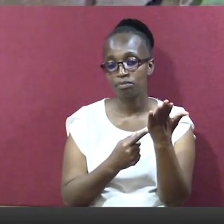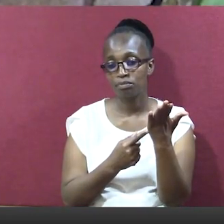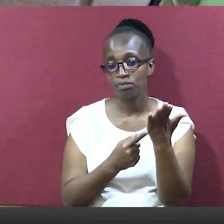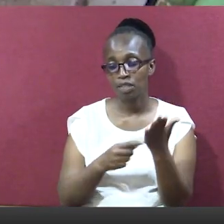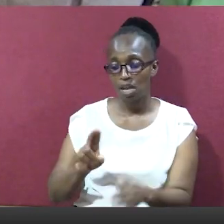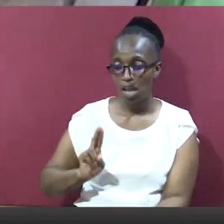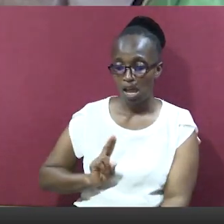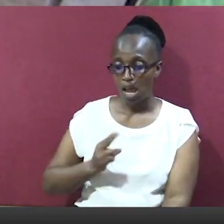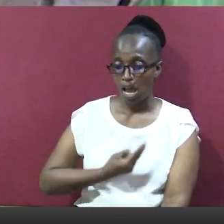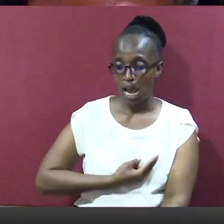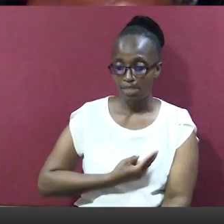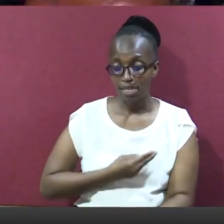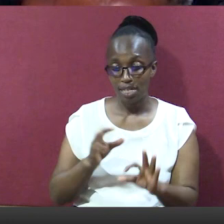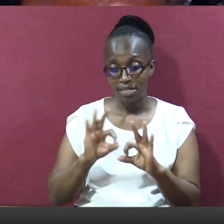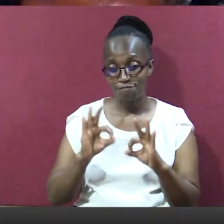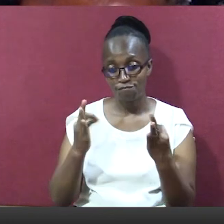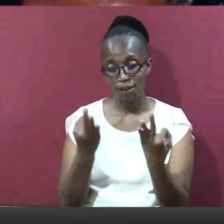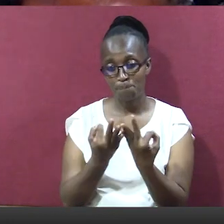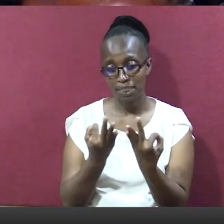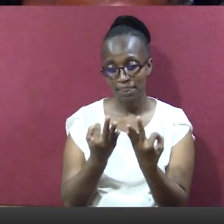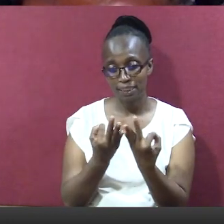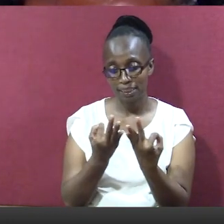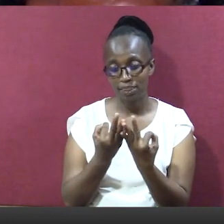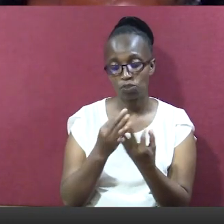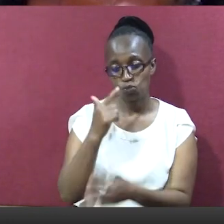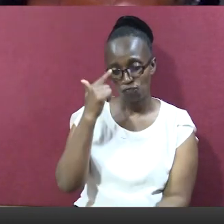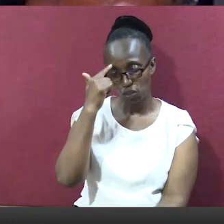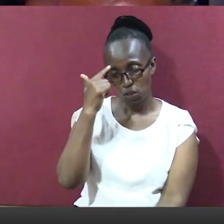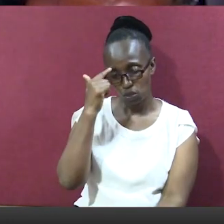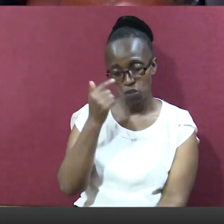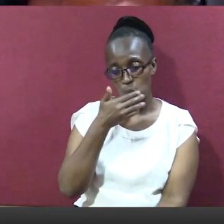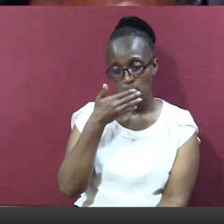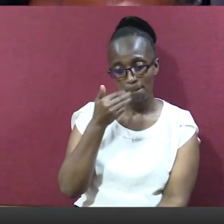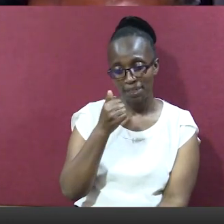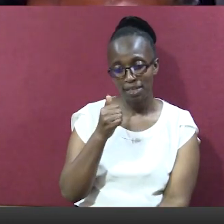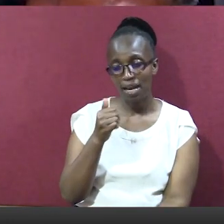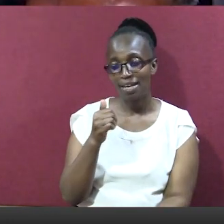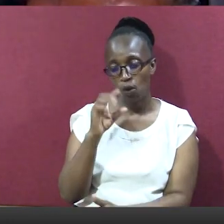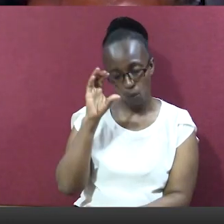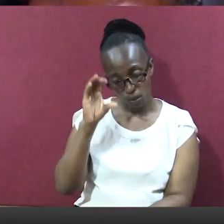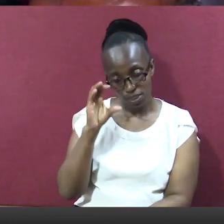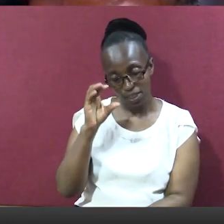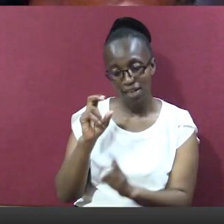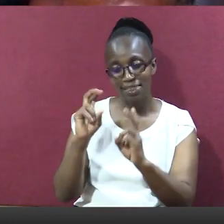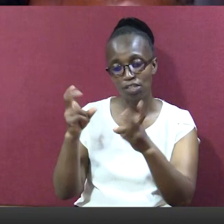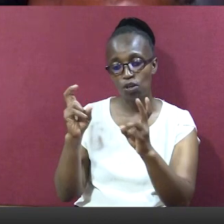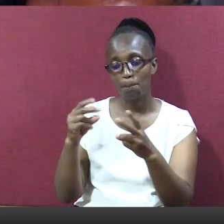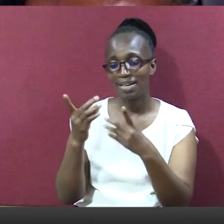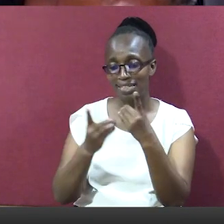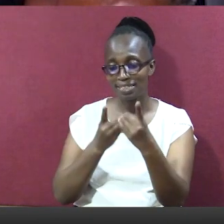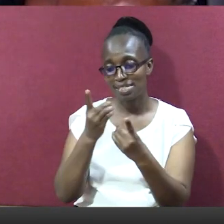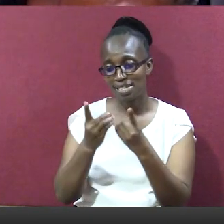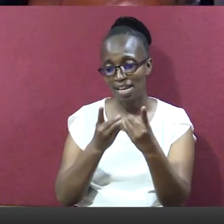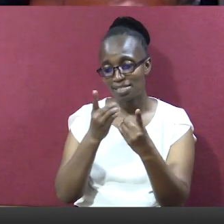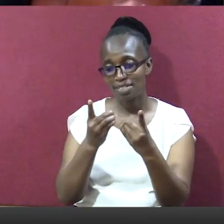katika mfumo wa chakula. Limekumba jamii, na sasa sisi kama jamii ya Migori tumeonelea kwamba tuchukulie swala hilo